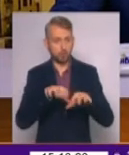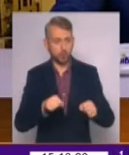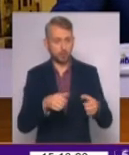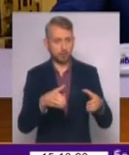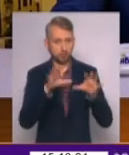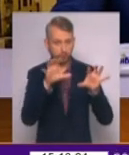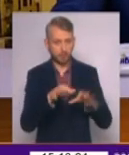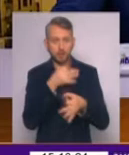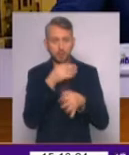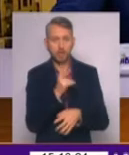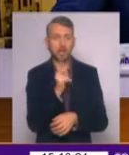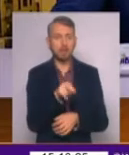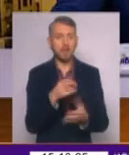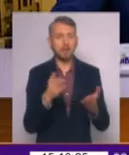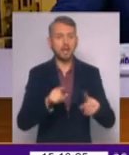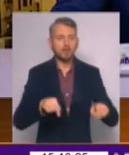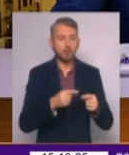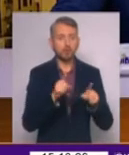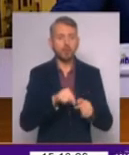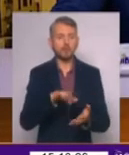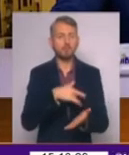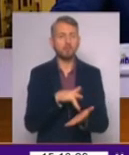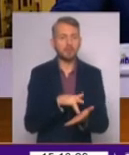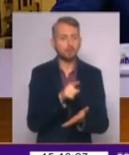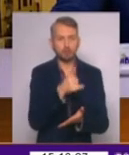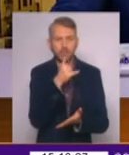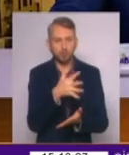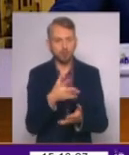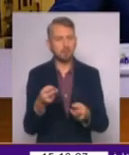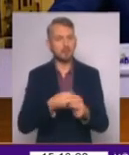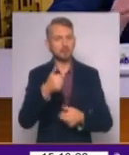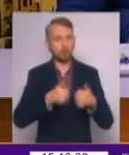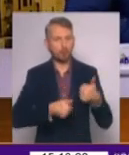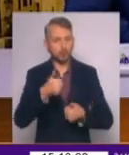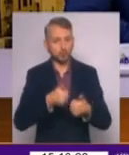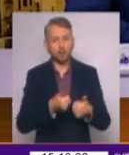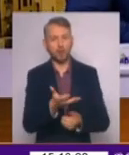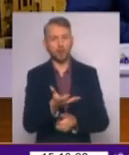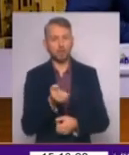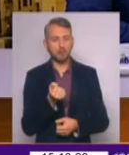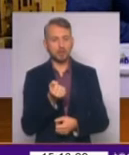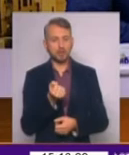КП, яке створено навіть в місті, воно не може без конкурсу отримати